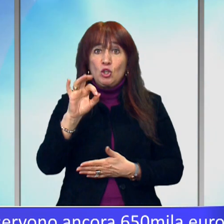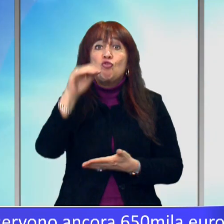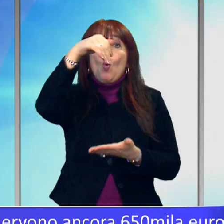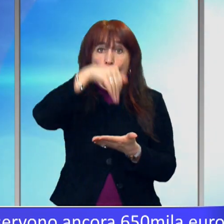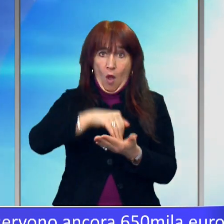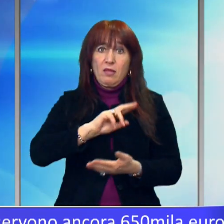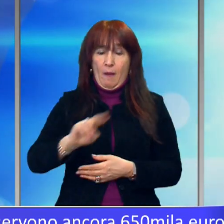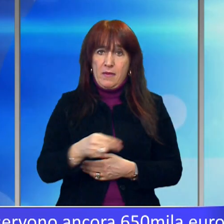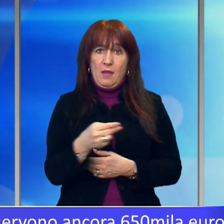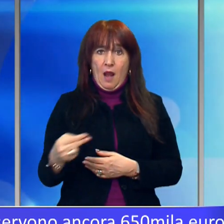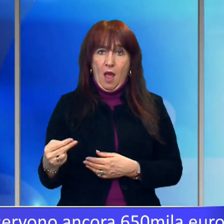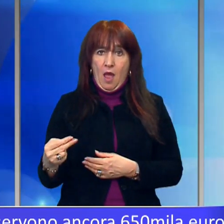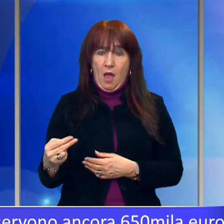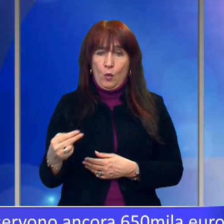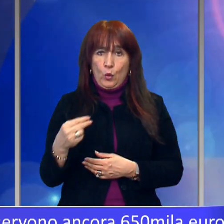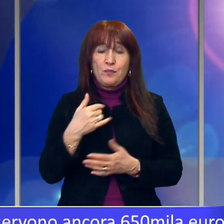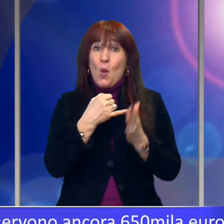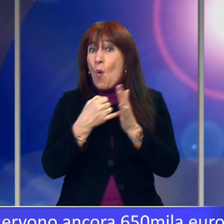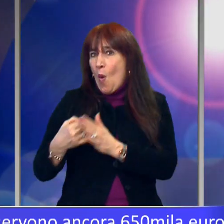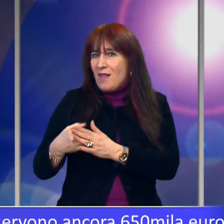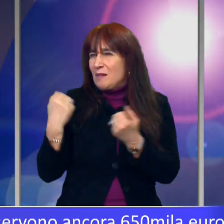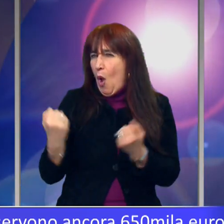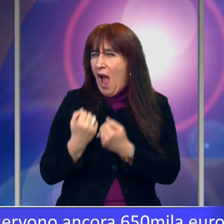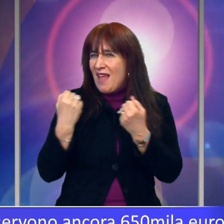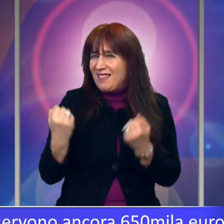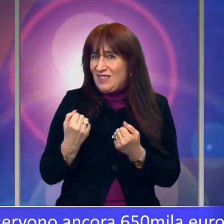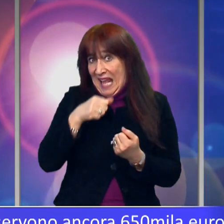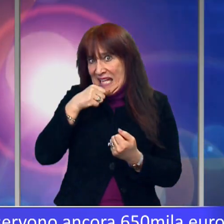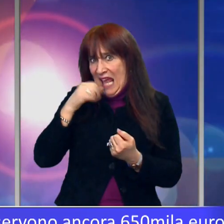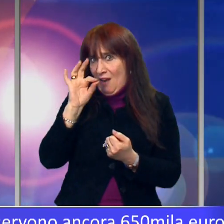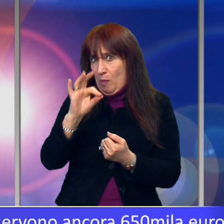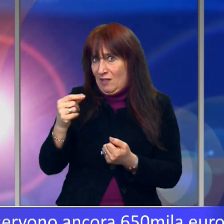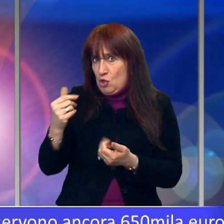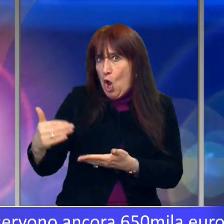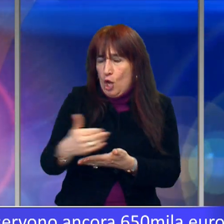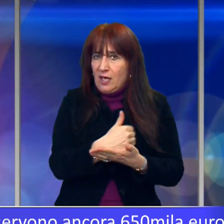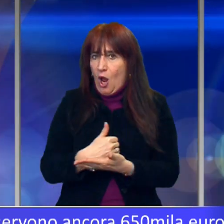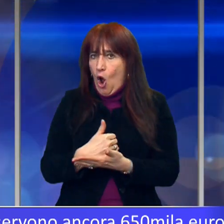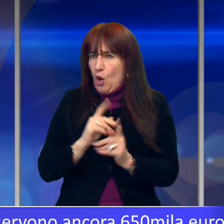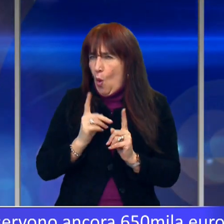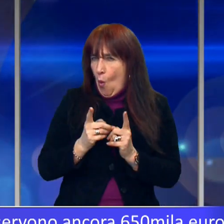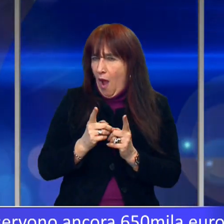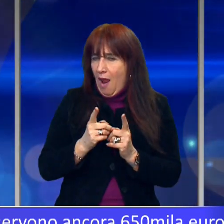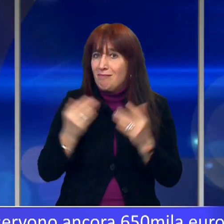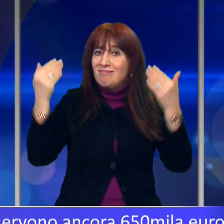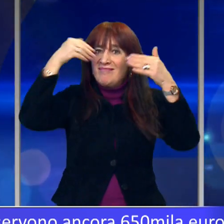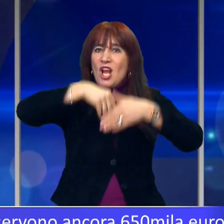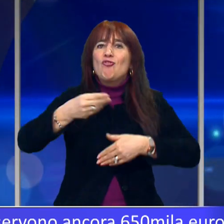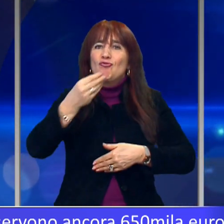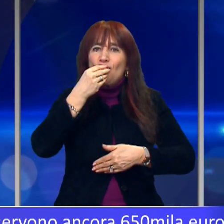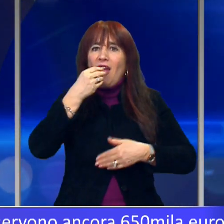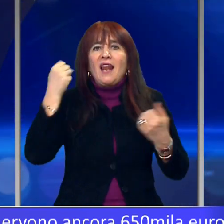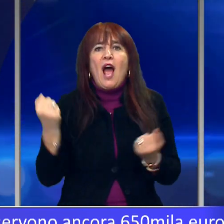mila euro l'ultima iniziativa per raccogliere fondi è stata una cena